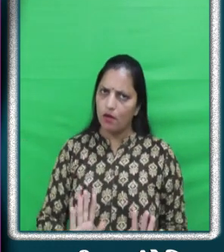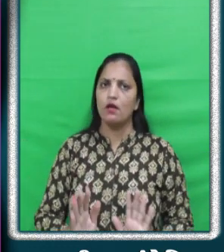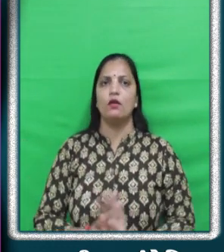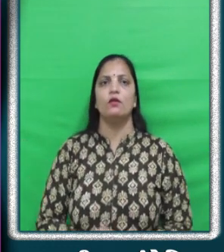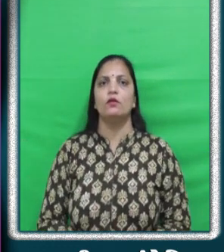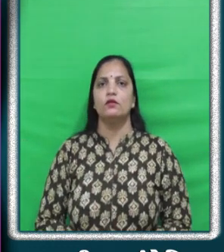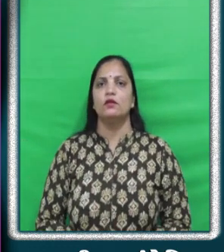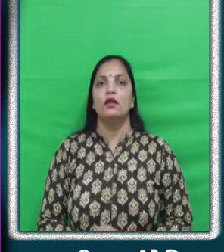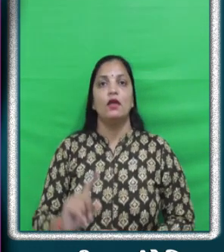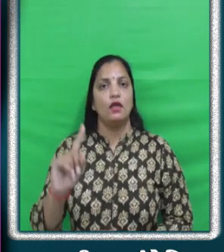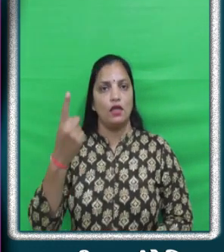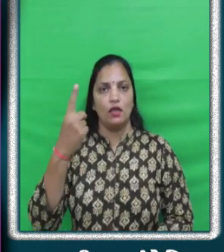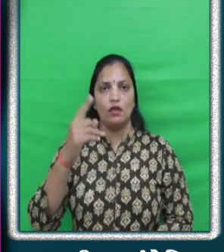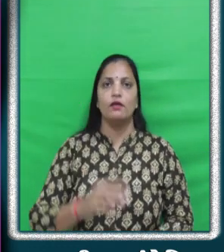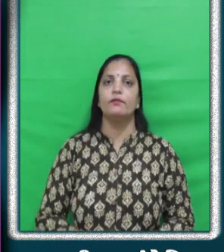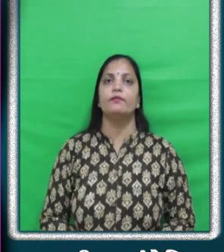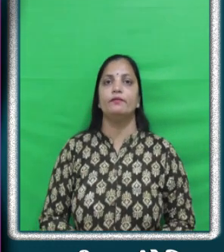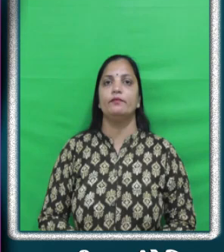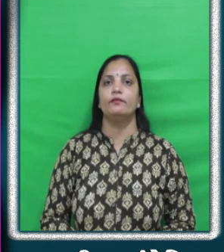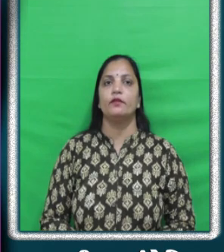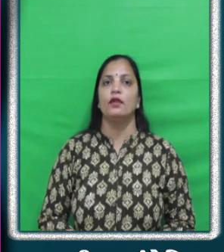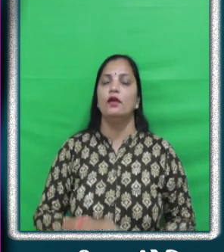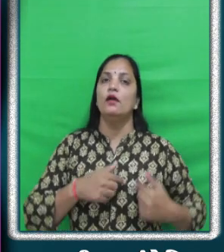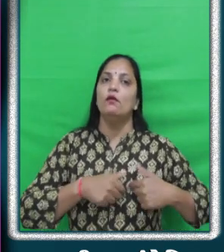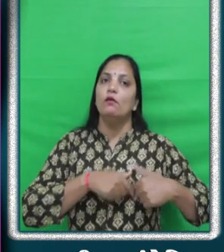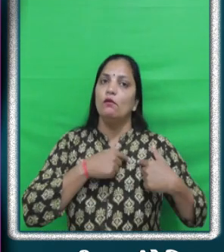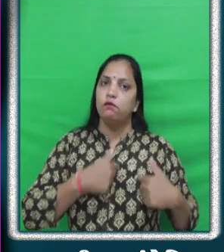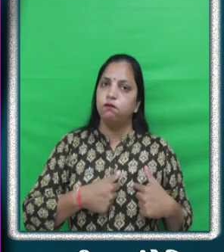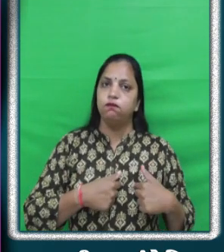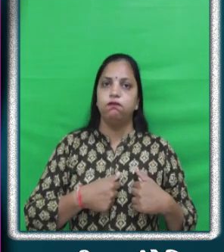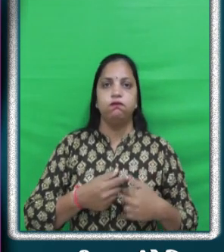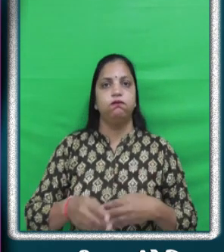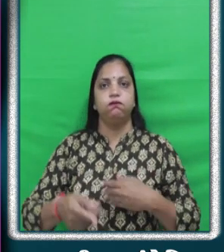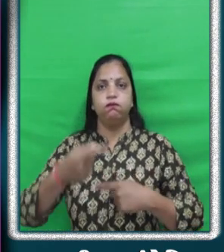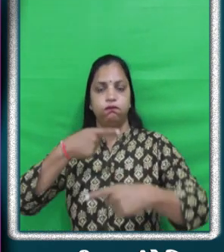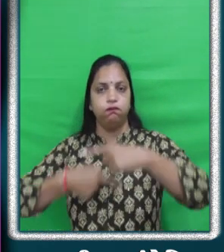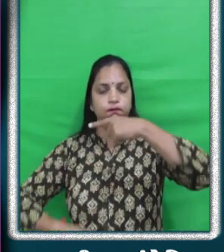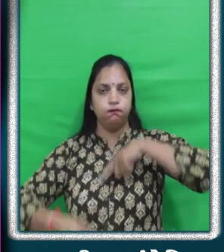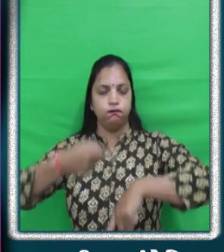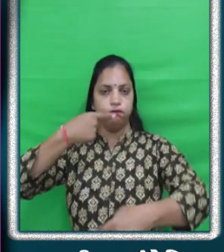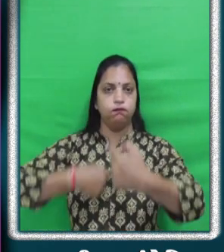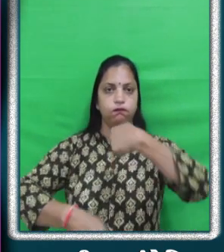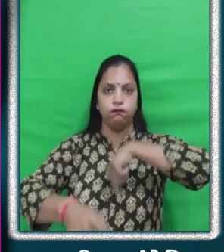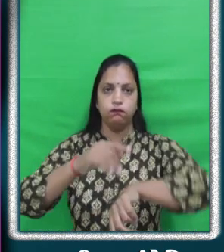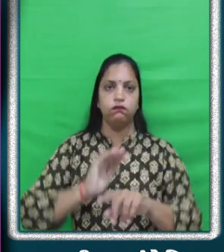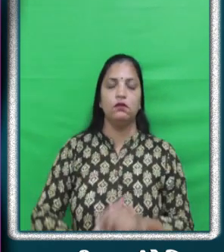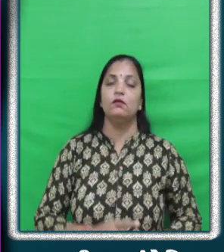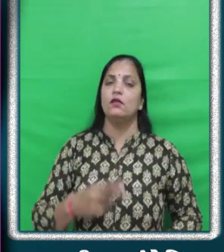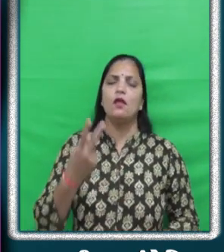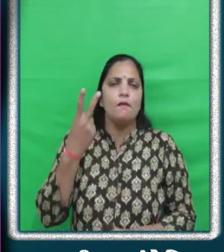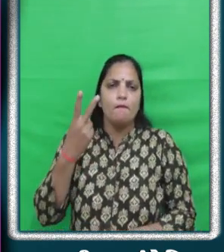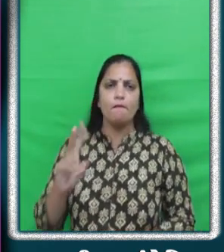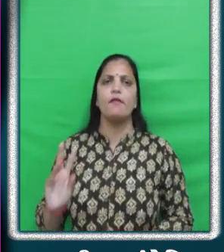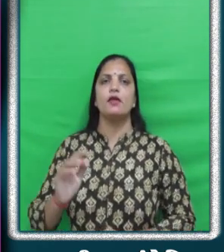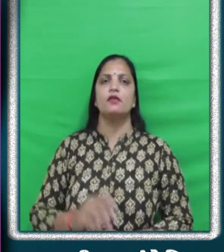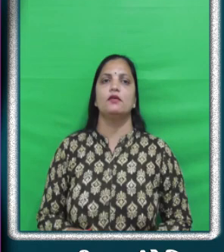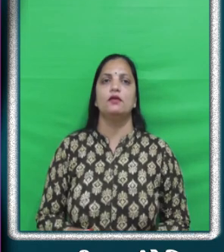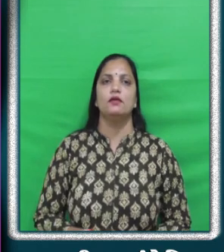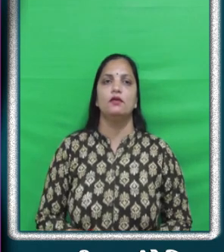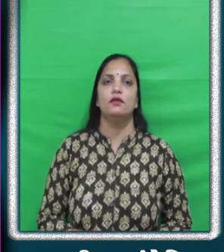નથી થતું, એક જ વખત એક ચક્રમાં રુધિરને લાવવામાં આવે છે, અને જ્યારે અન્ય પૃષ્ઠવંશીની